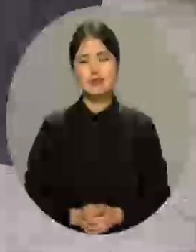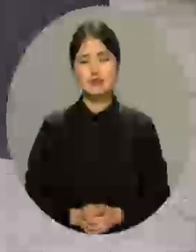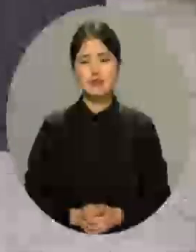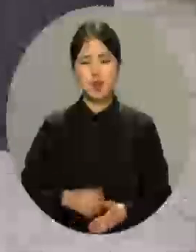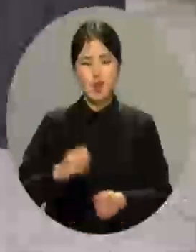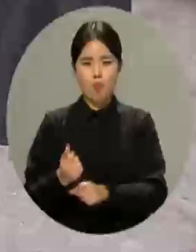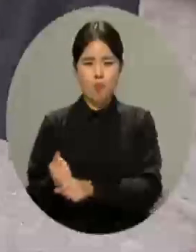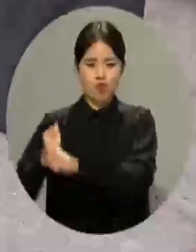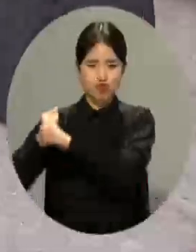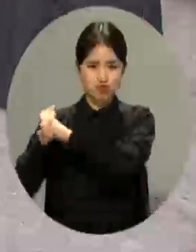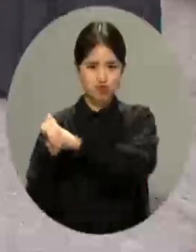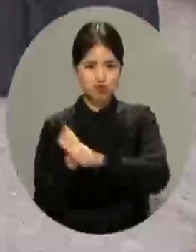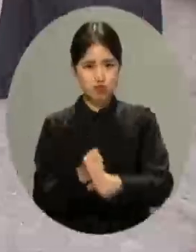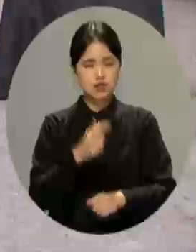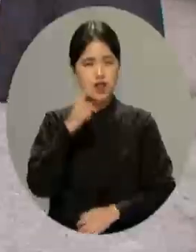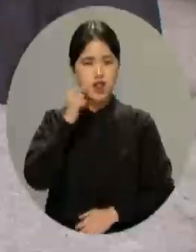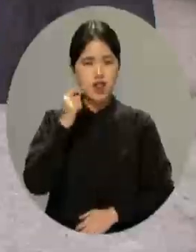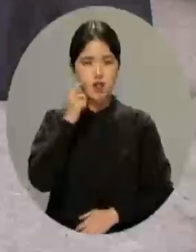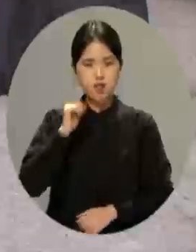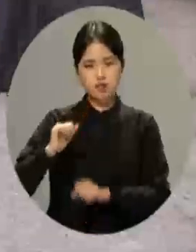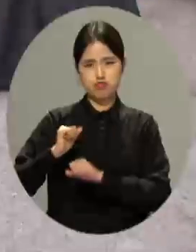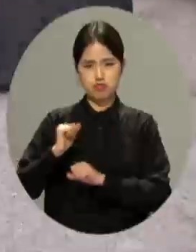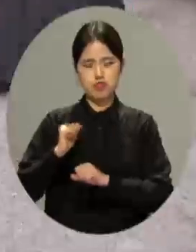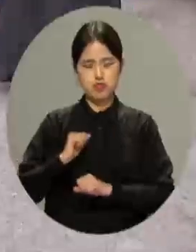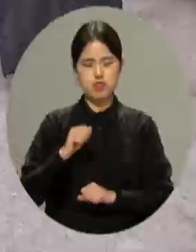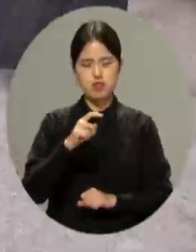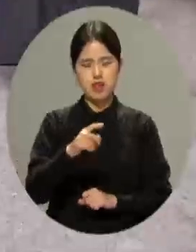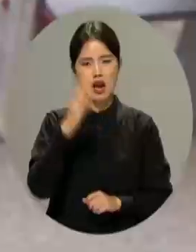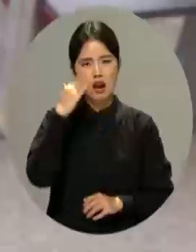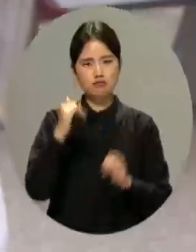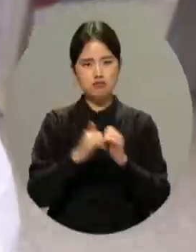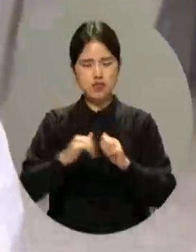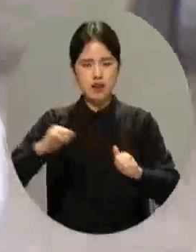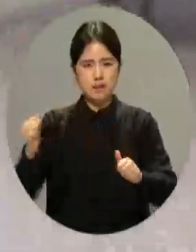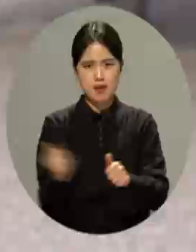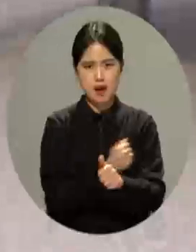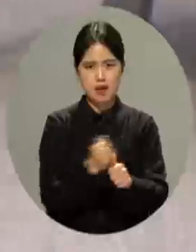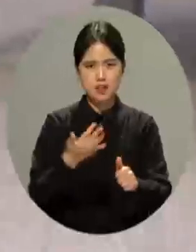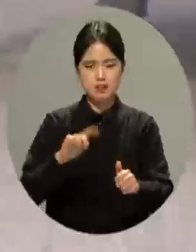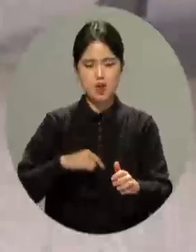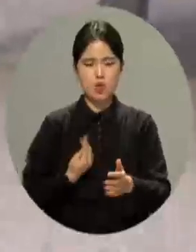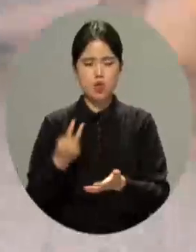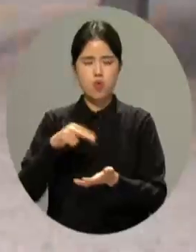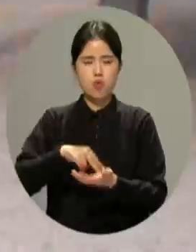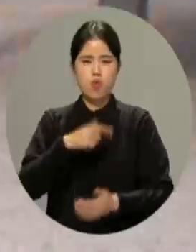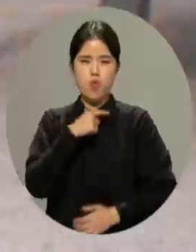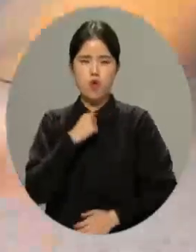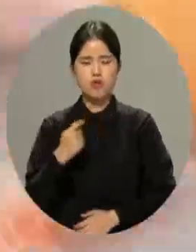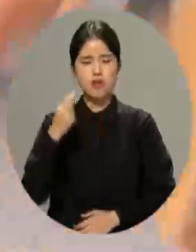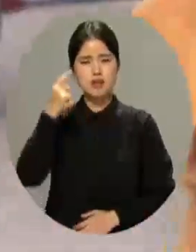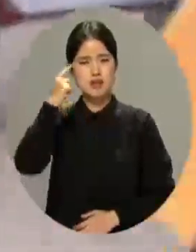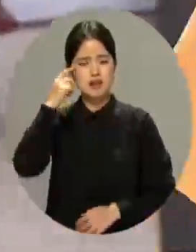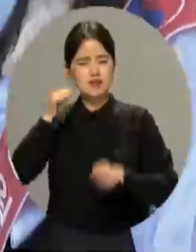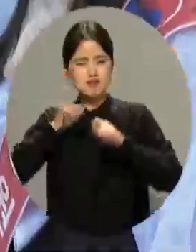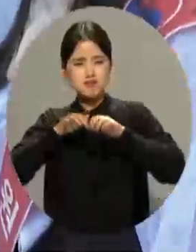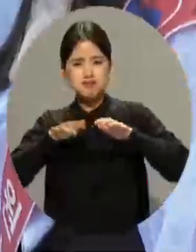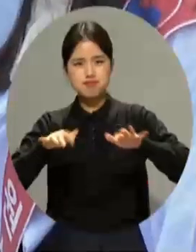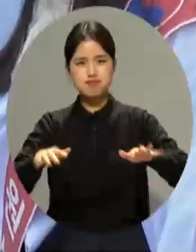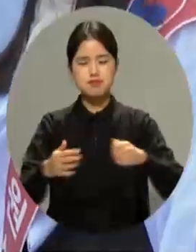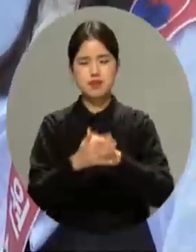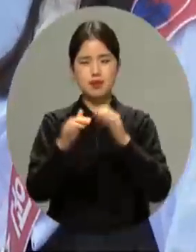몽둥이를든 일본 헌병이 조선인을 마구 내리치지만 독립을 열망하는 의지가 금세 사람들에게로 번져